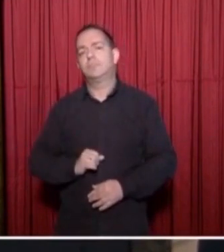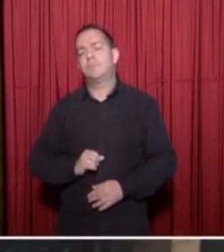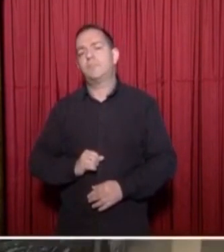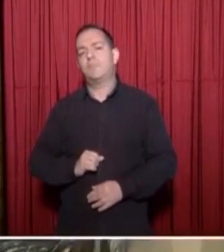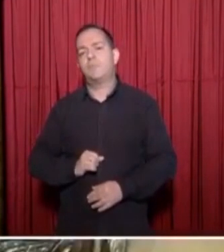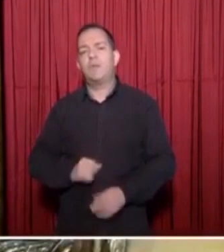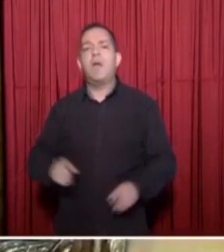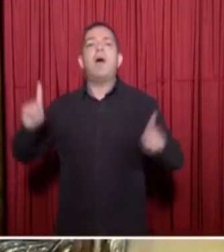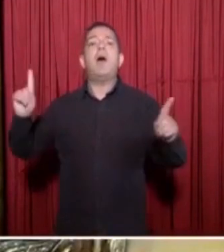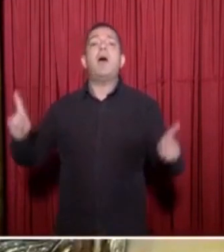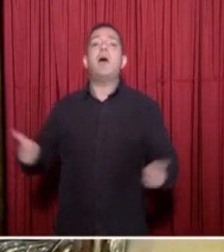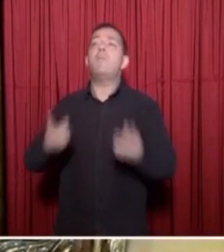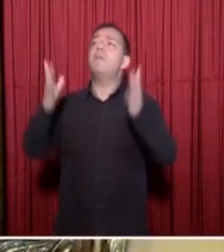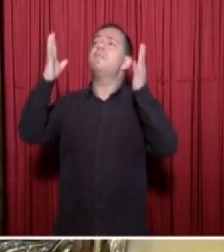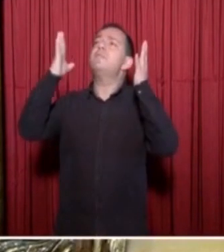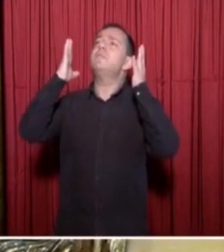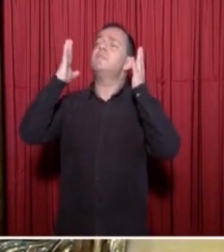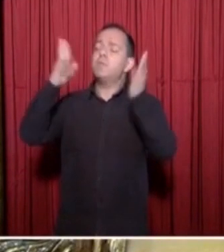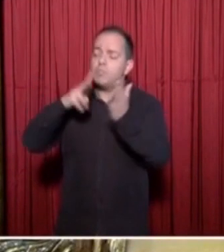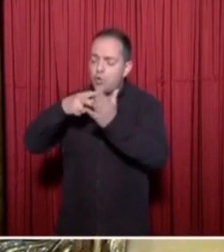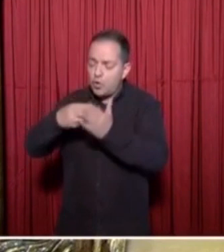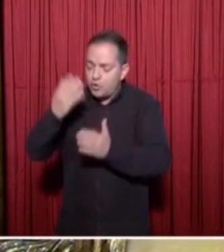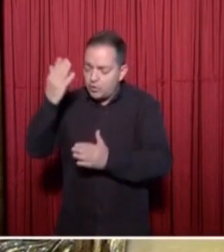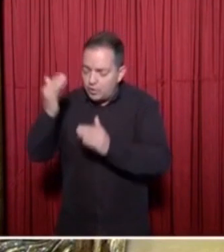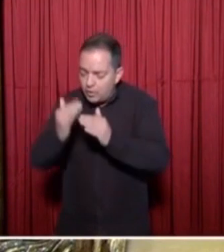αιώνας. Ενούμεν ευλογούμεν